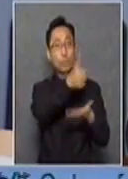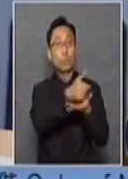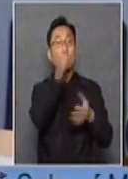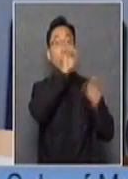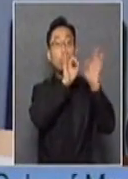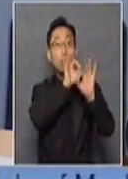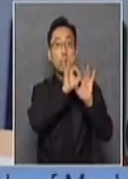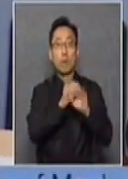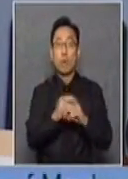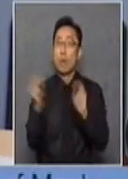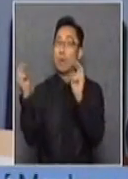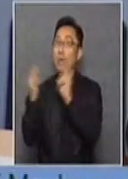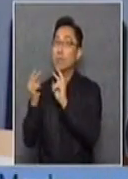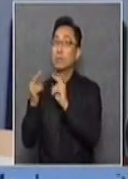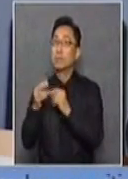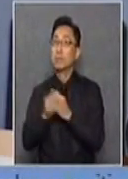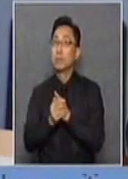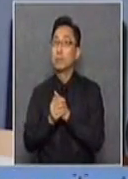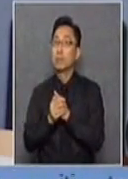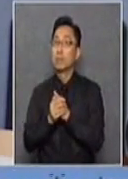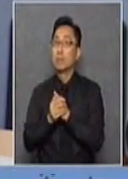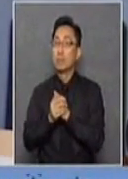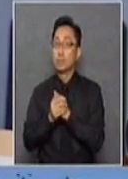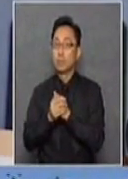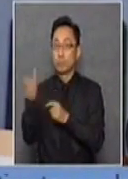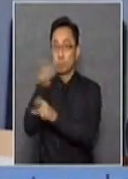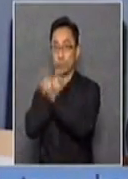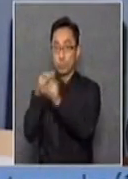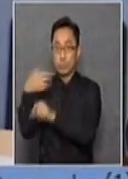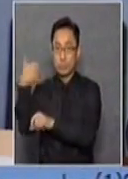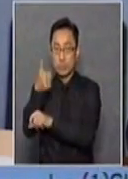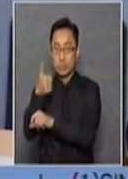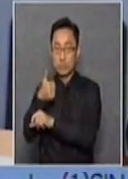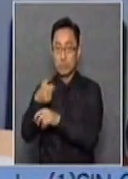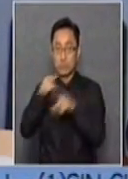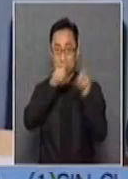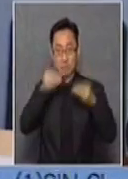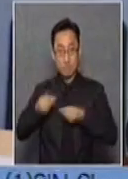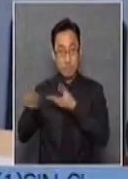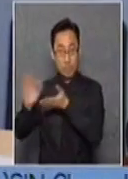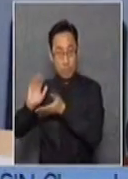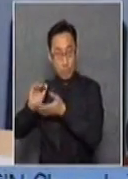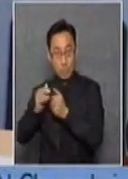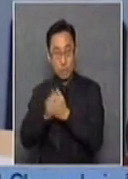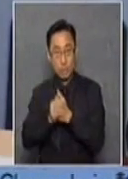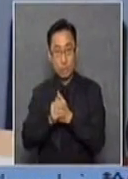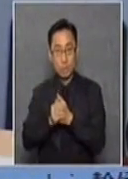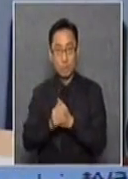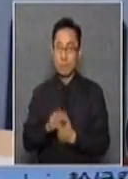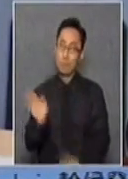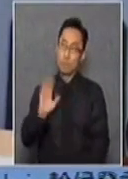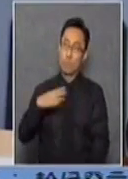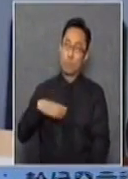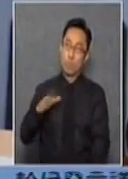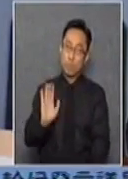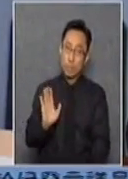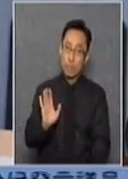俊華，我將你那篇東西給曾俊華看好不好啊，你是我的軍師，他說你不要玩我，毛哥